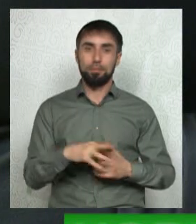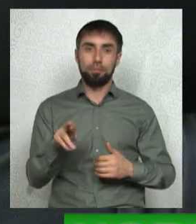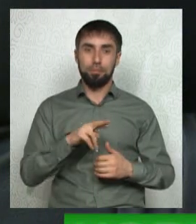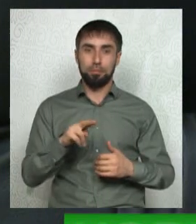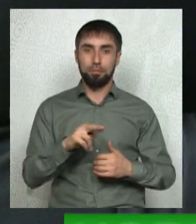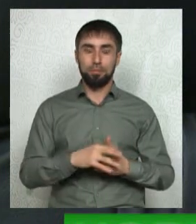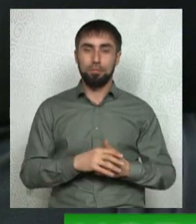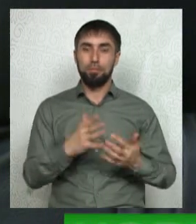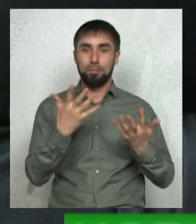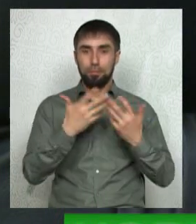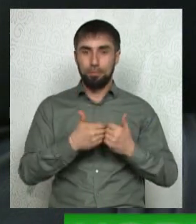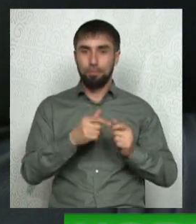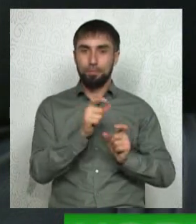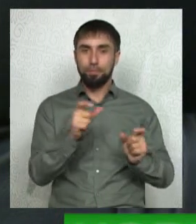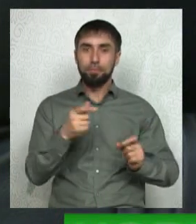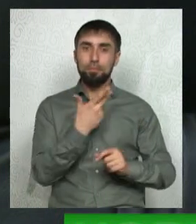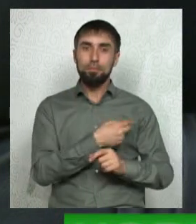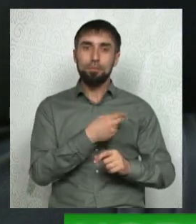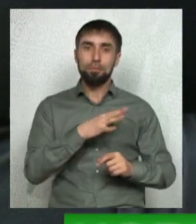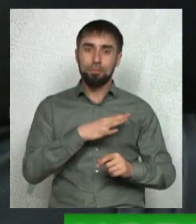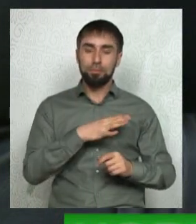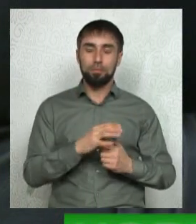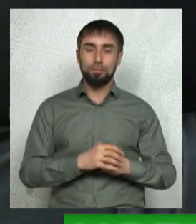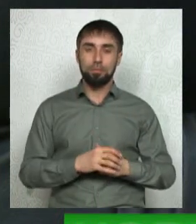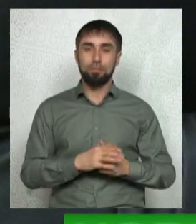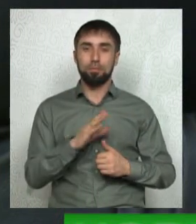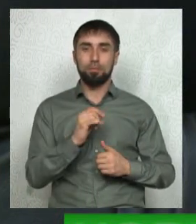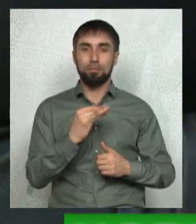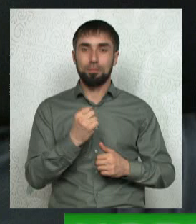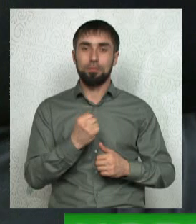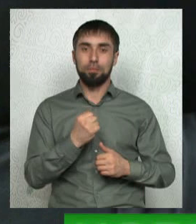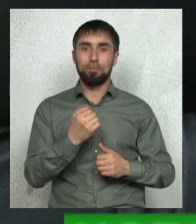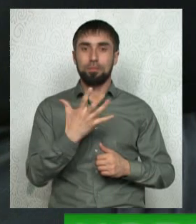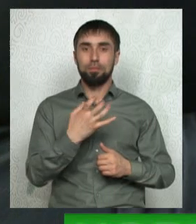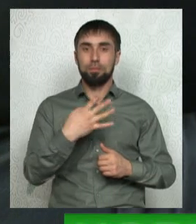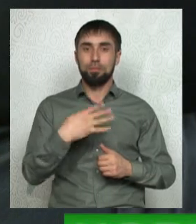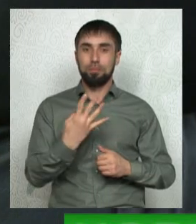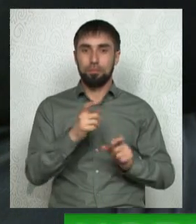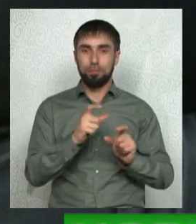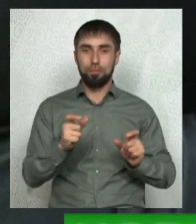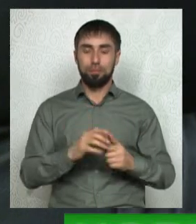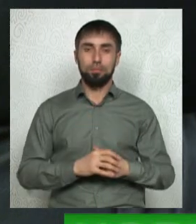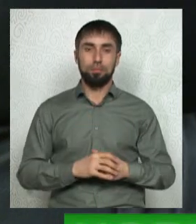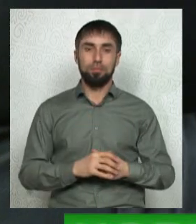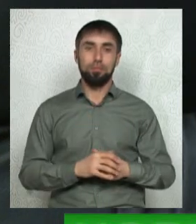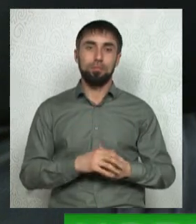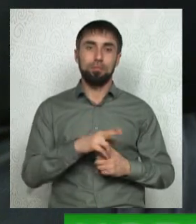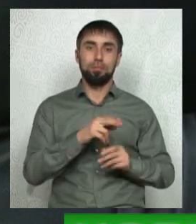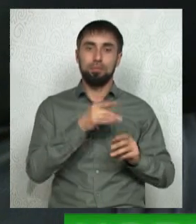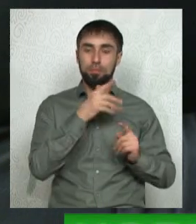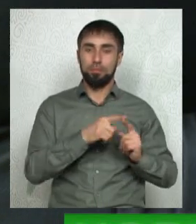января количество граждан, привитых первым компонентом вакцины, составляет 544 человека. В